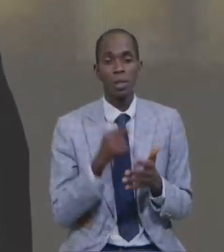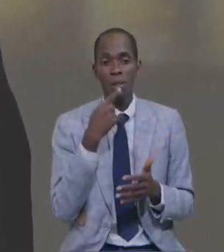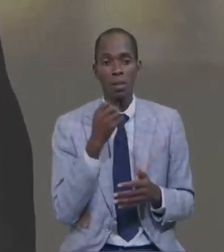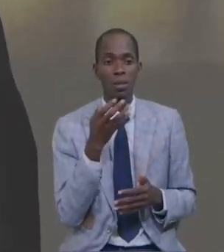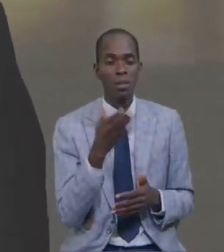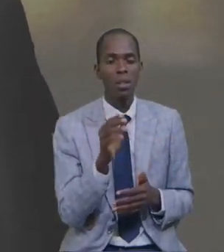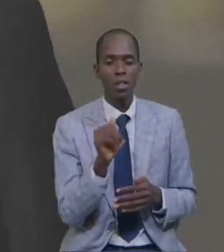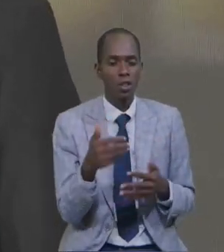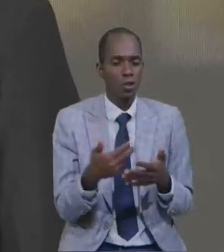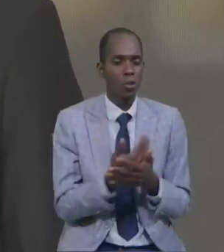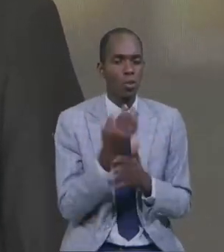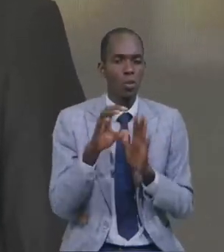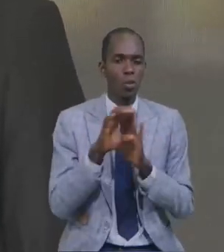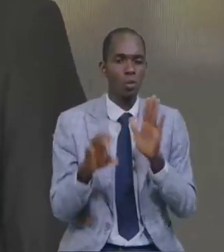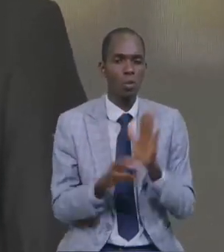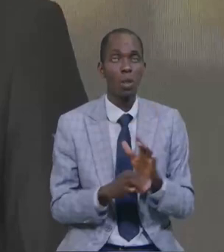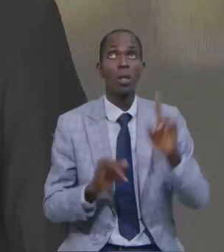Aimez-vous les uns les autres.